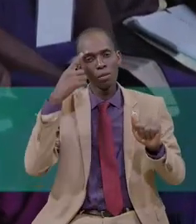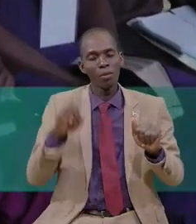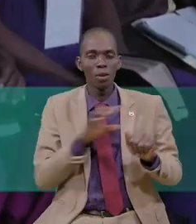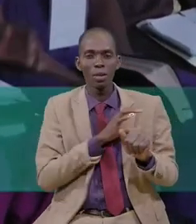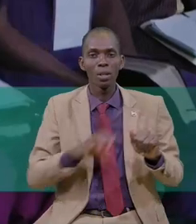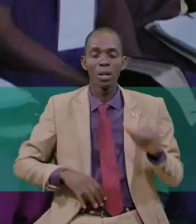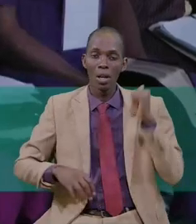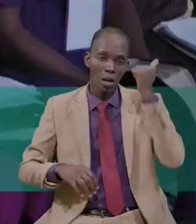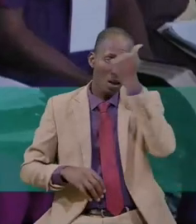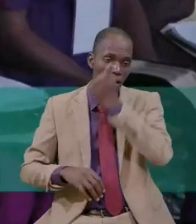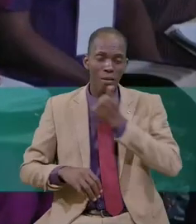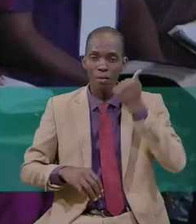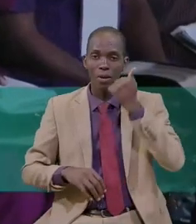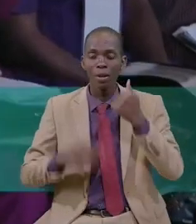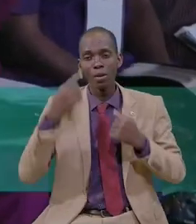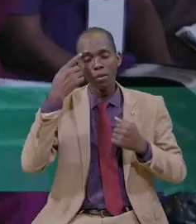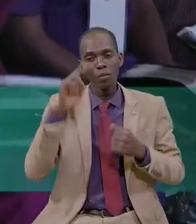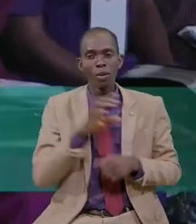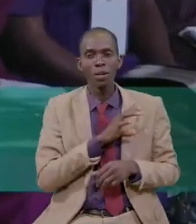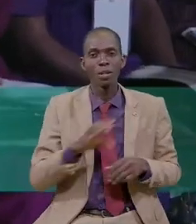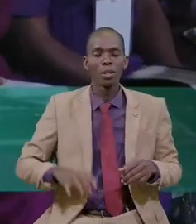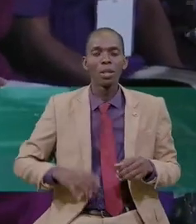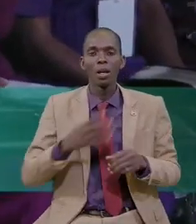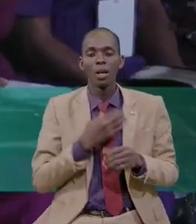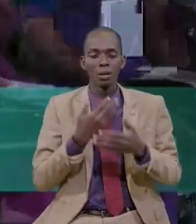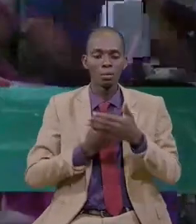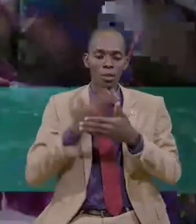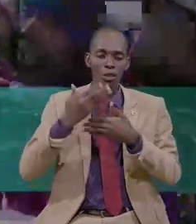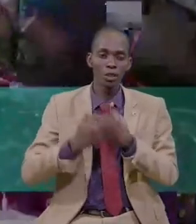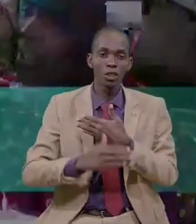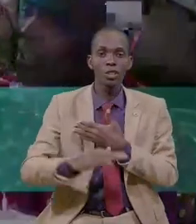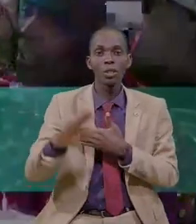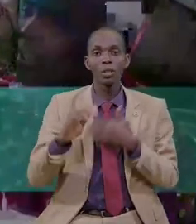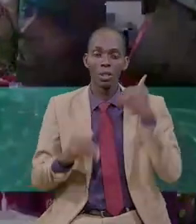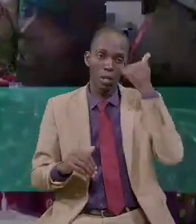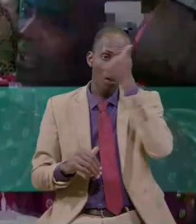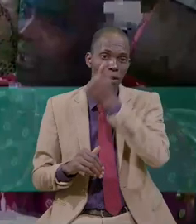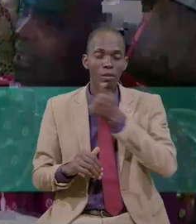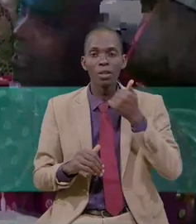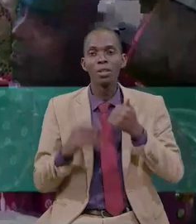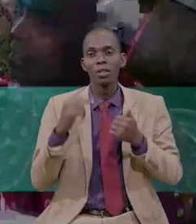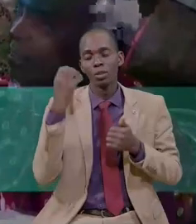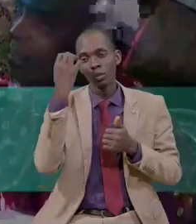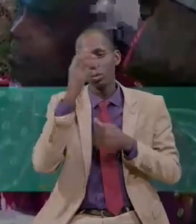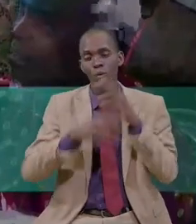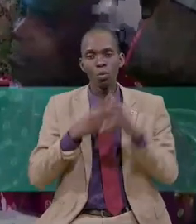Afrique pour Christ. Et au-delà de l'Afrique, le monde pour